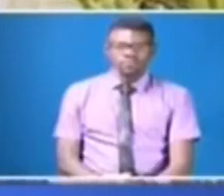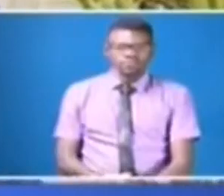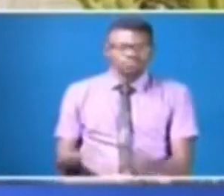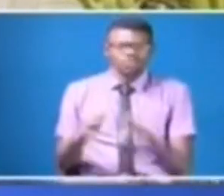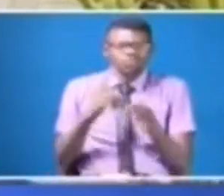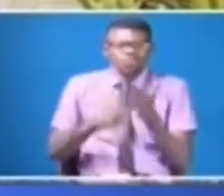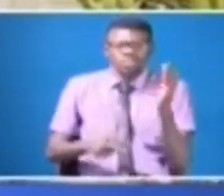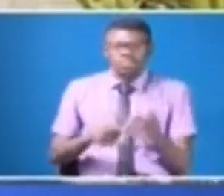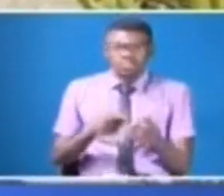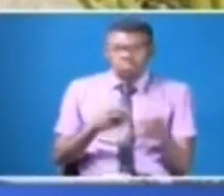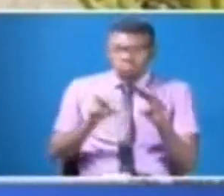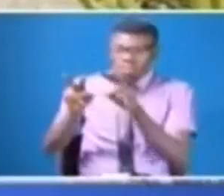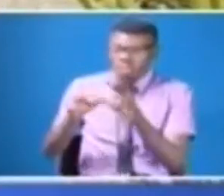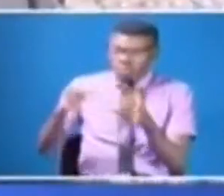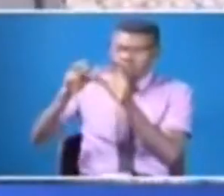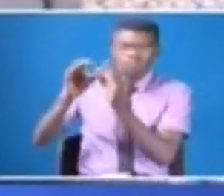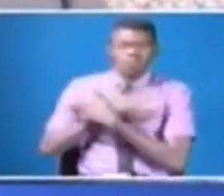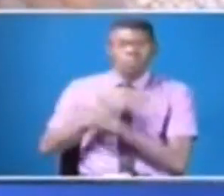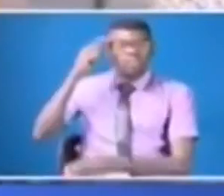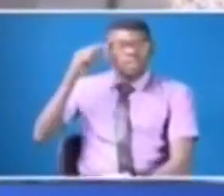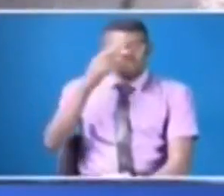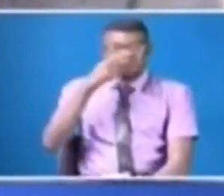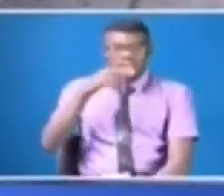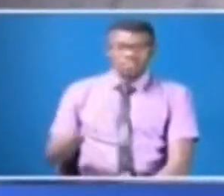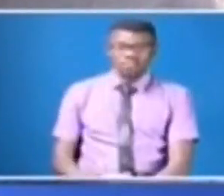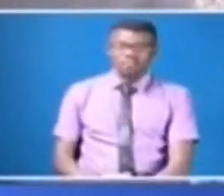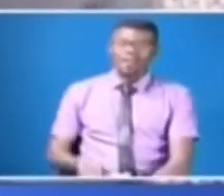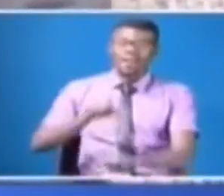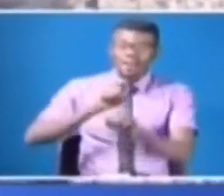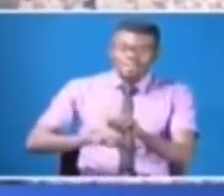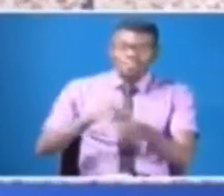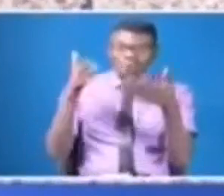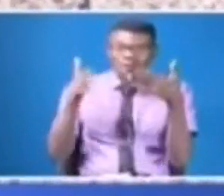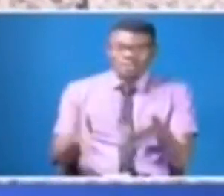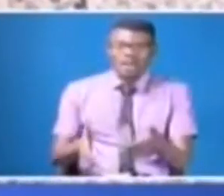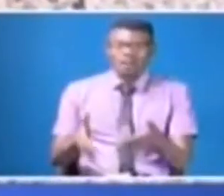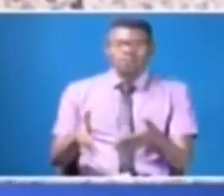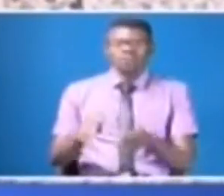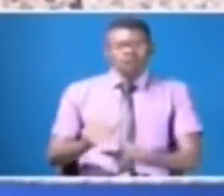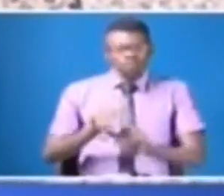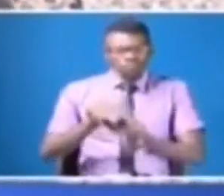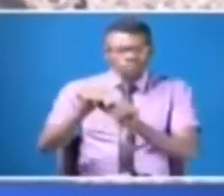Jameni, wewe ukiona hiyo network nafikiri ni mchezo. Wakati ambayo umefika ambaye akufuata mguu ya ngombe.